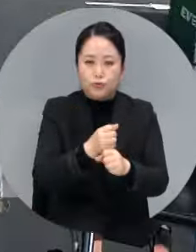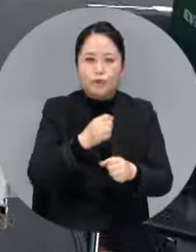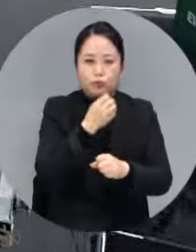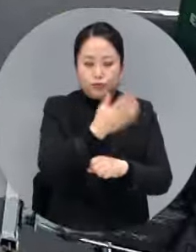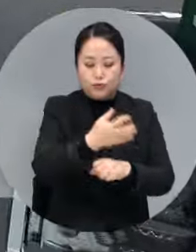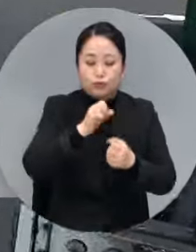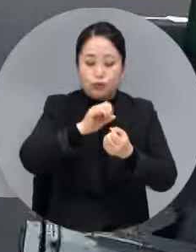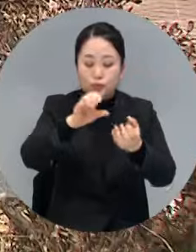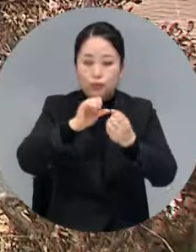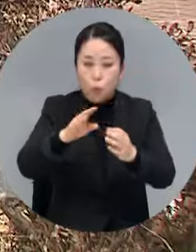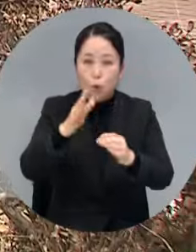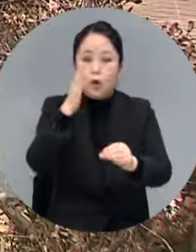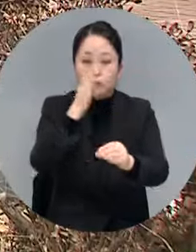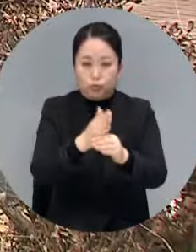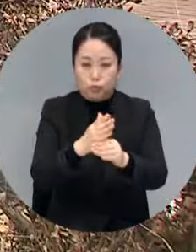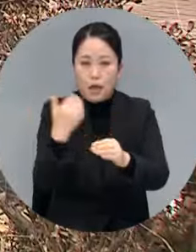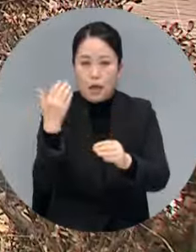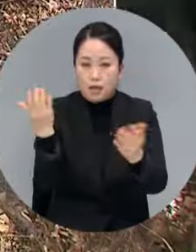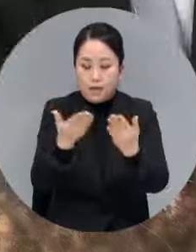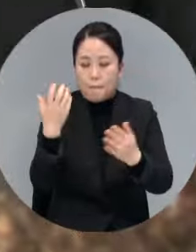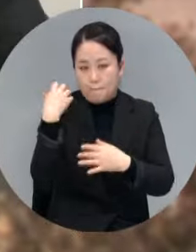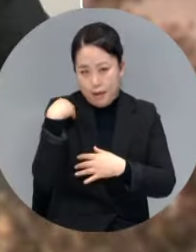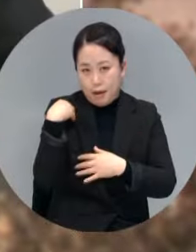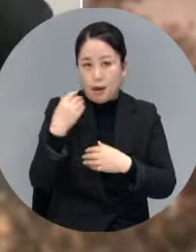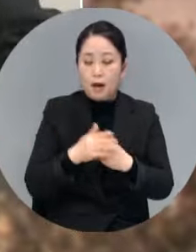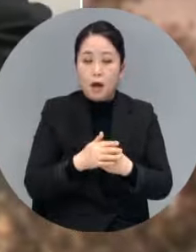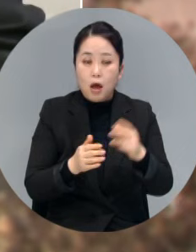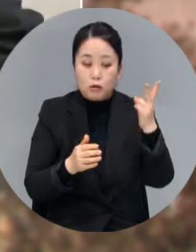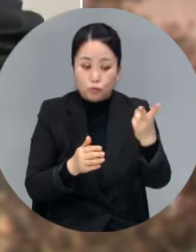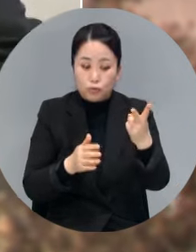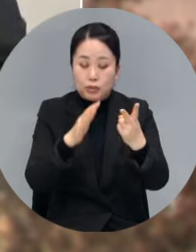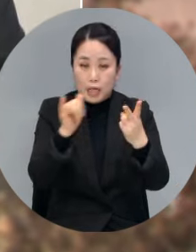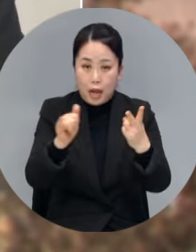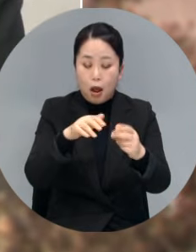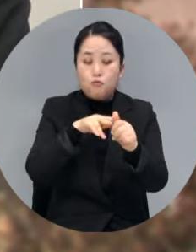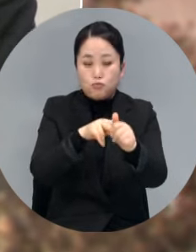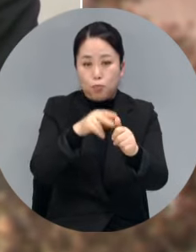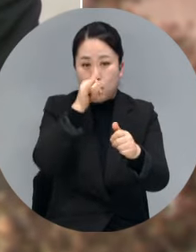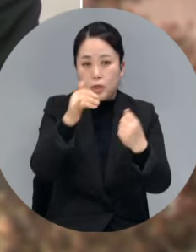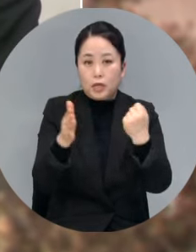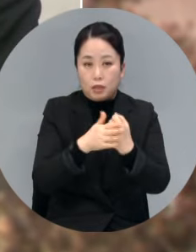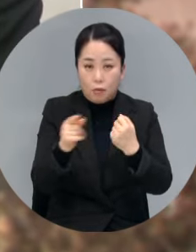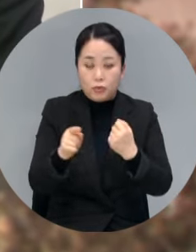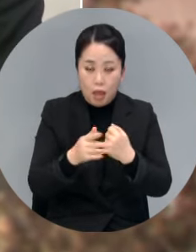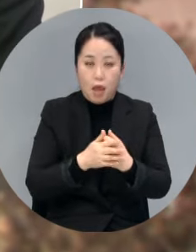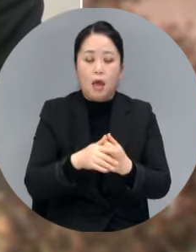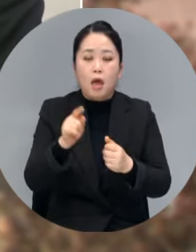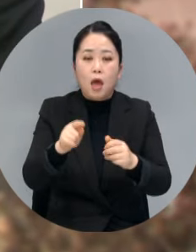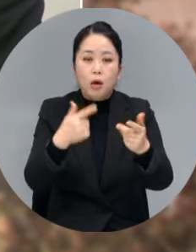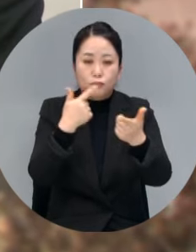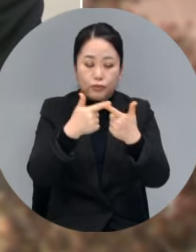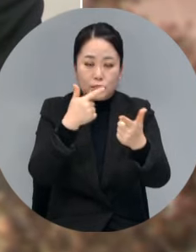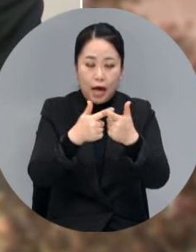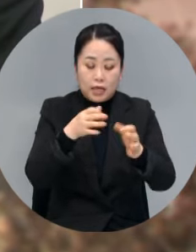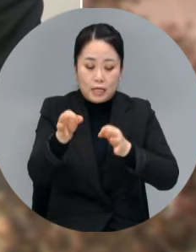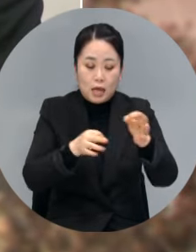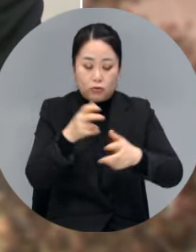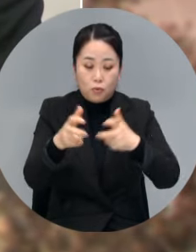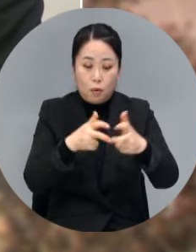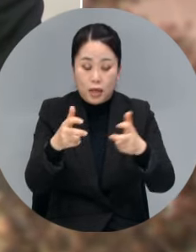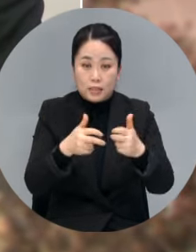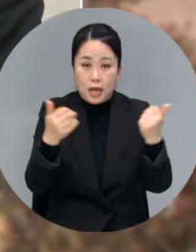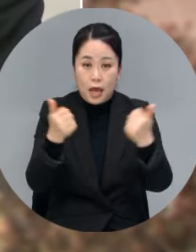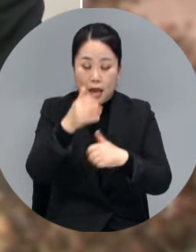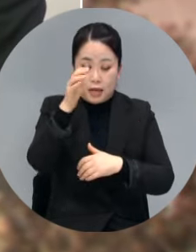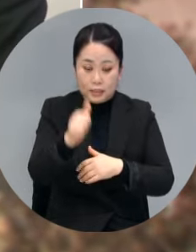서비스를 제공하고 있습니다. 양자 대결 구도가 형성됨에 따라 차기 부산 상위회장은 부산 상위회장 선출권을